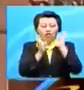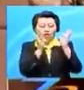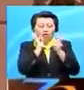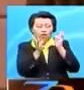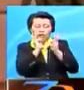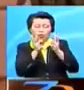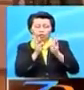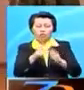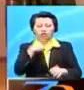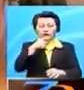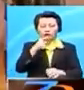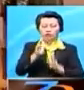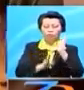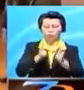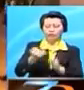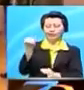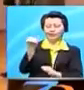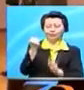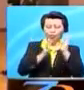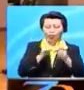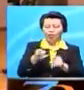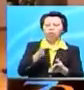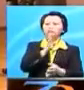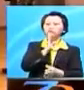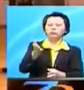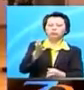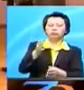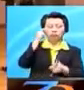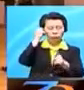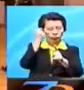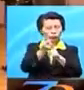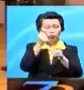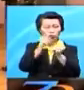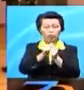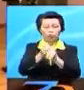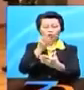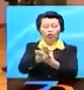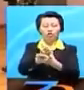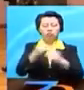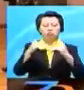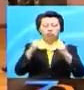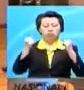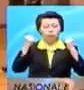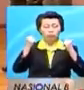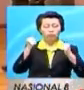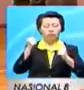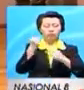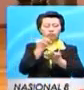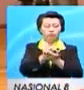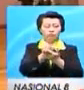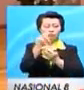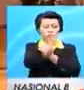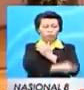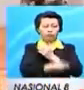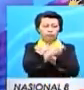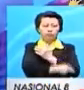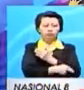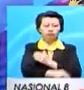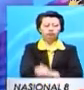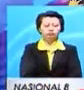membimbangkan. Tegasnya, perbuatan tidak bertanggungjawab itu hanya bertujuan menggugat kestabilan ekonomi negara.